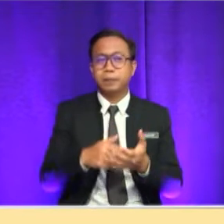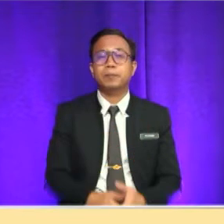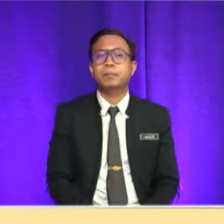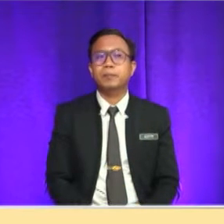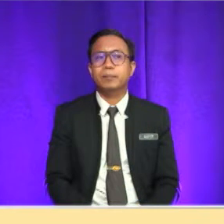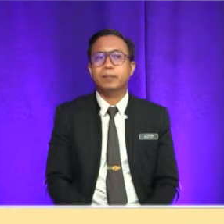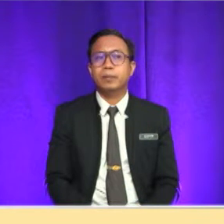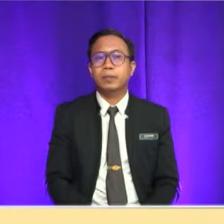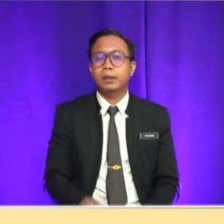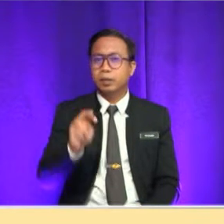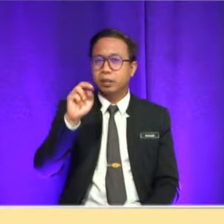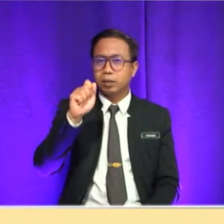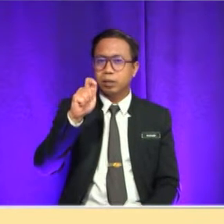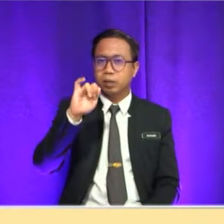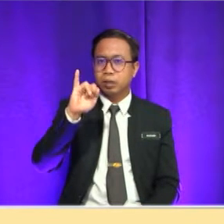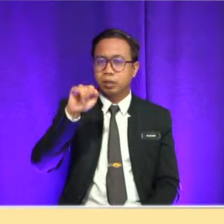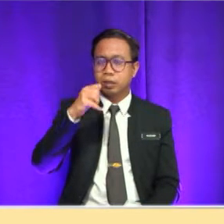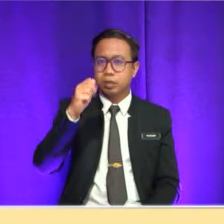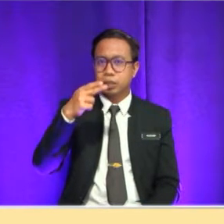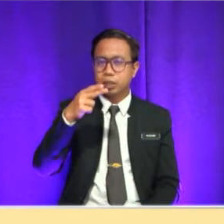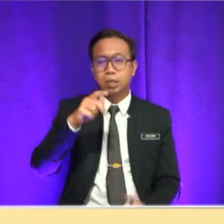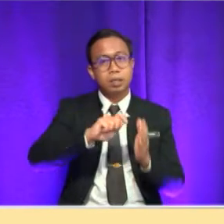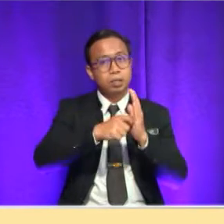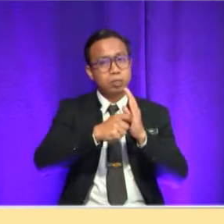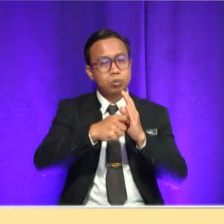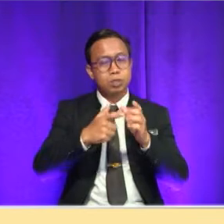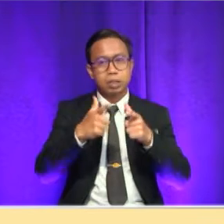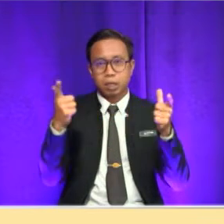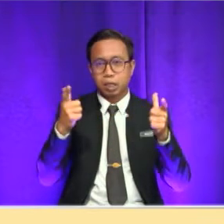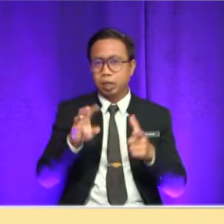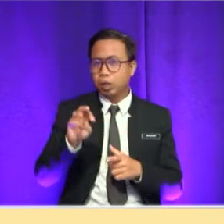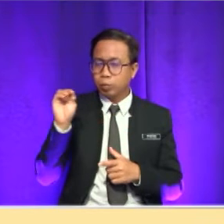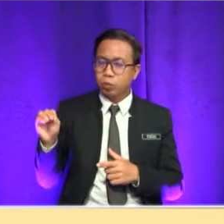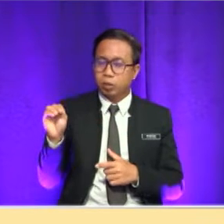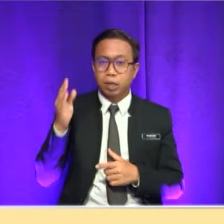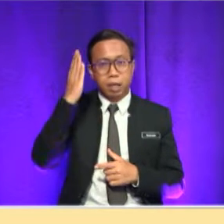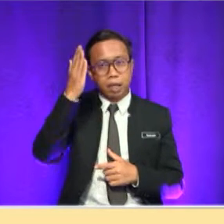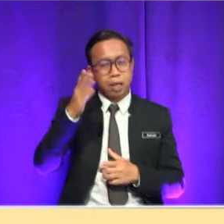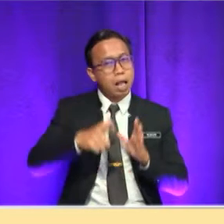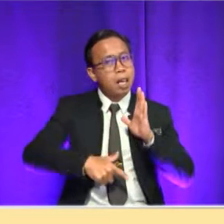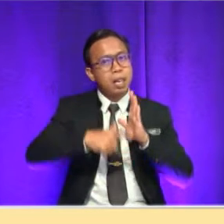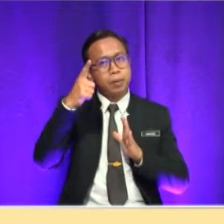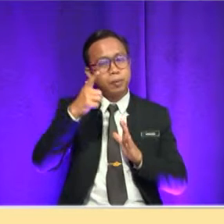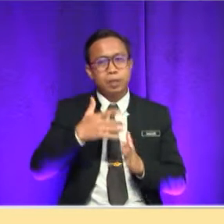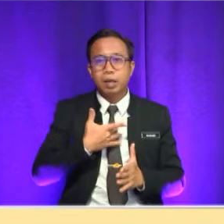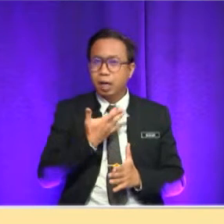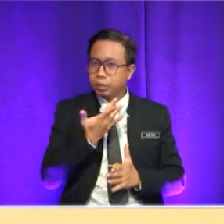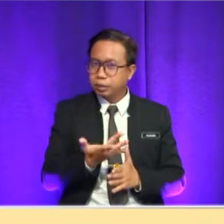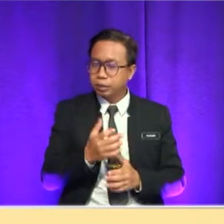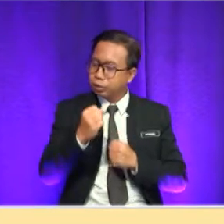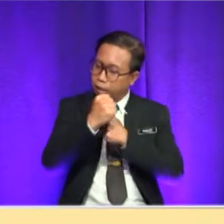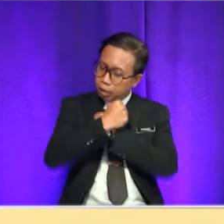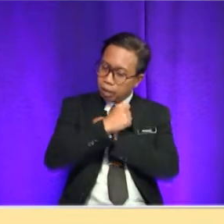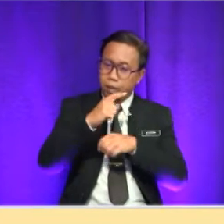Okey. Natijahnya, ni kata kunci lain. Murid akan lebih menghargai hidupan liar, seterusnya mengurangkan